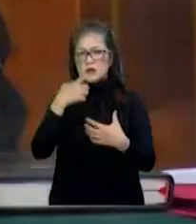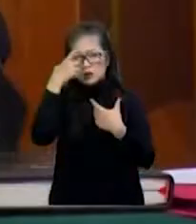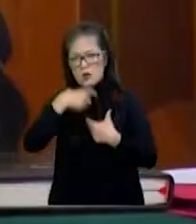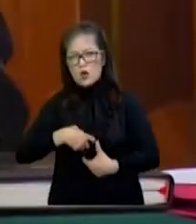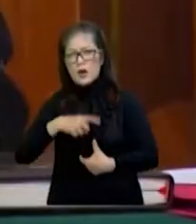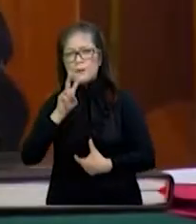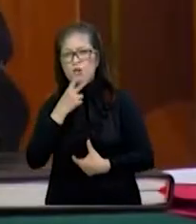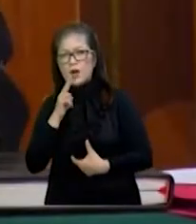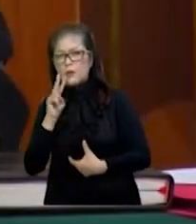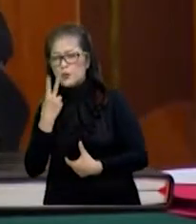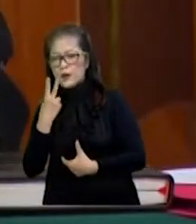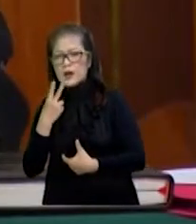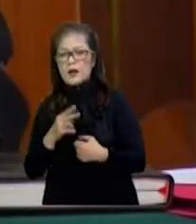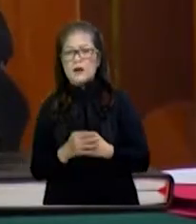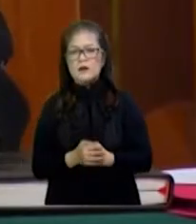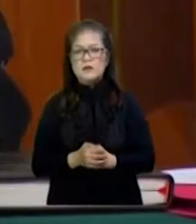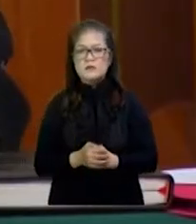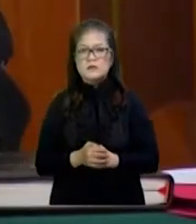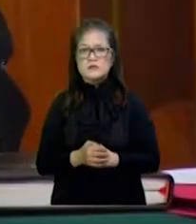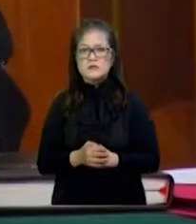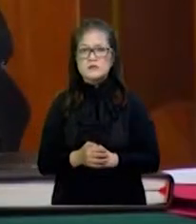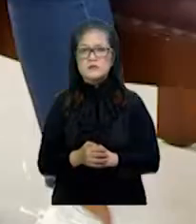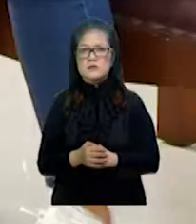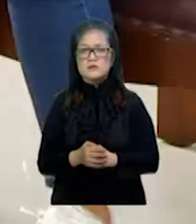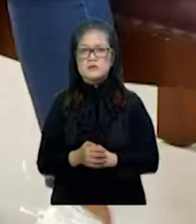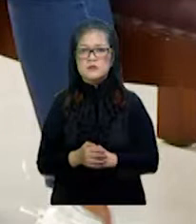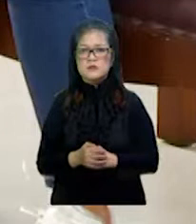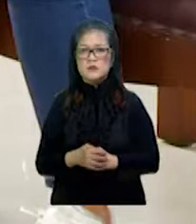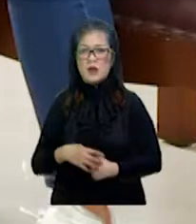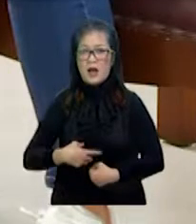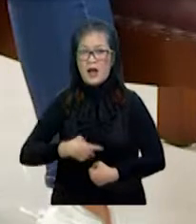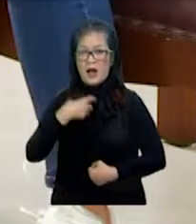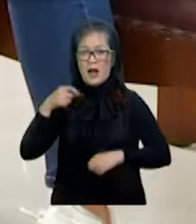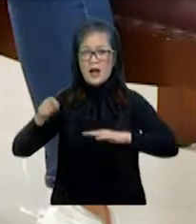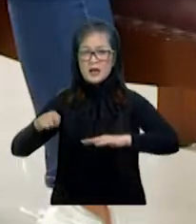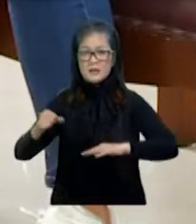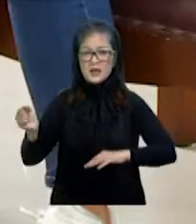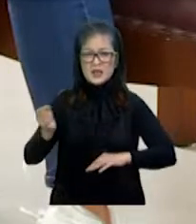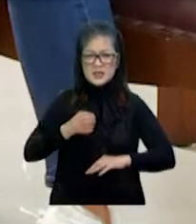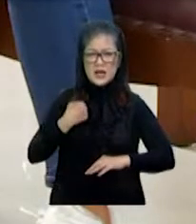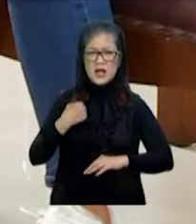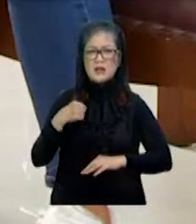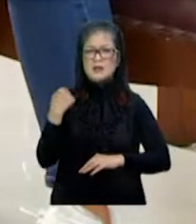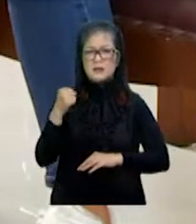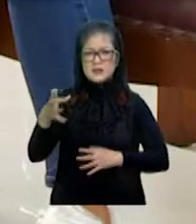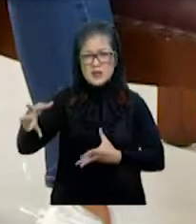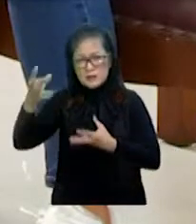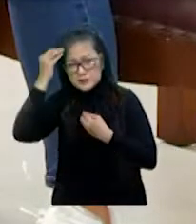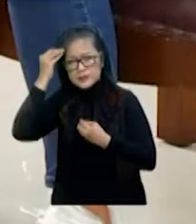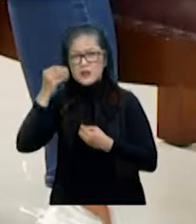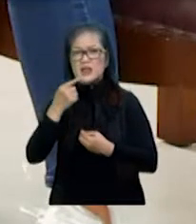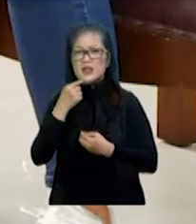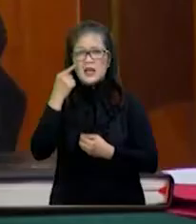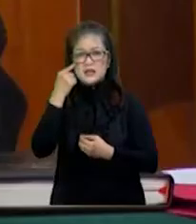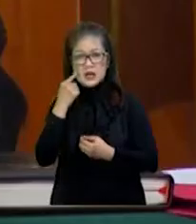Susi kerap berubah-ubah kesalahan Hakim tak bisa dibendung saat kesaksian Susi asisten rumah tangga